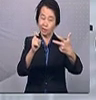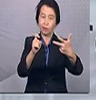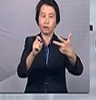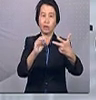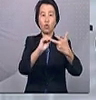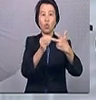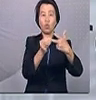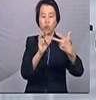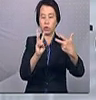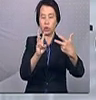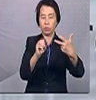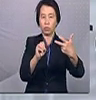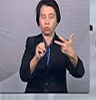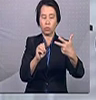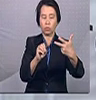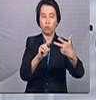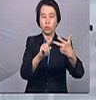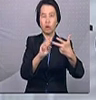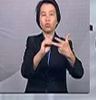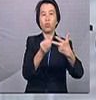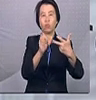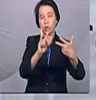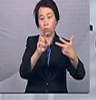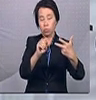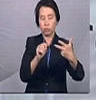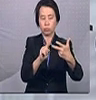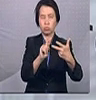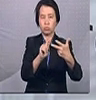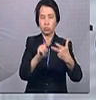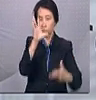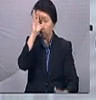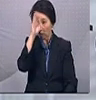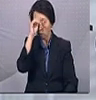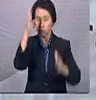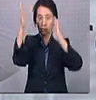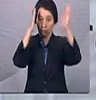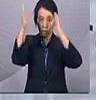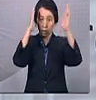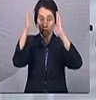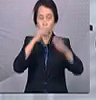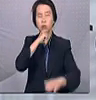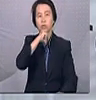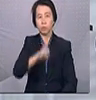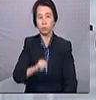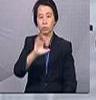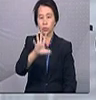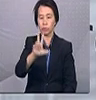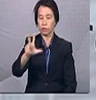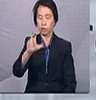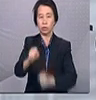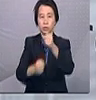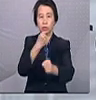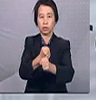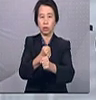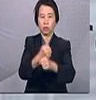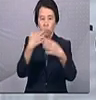iaitu kes 3,073, merupakan lelaki warga negara Malaysia berumur 53 tahun. Beliau